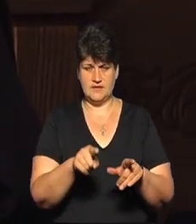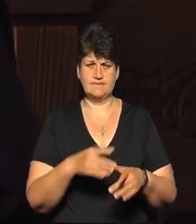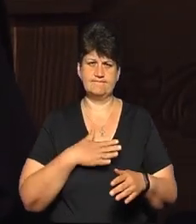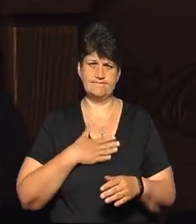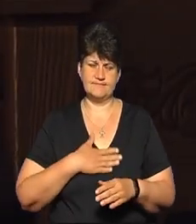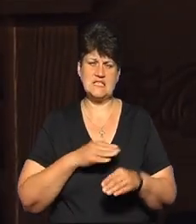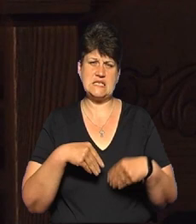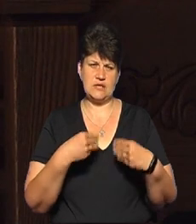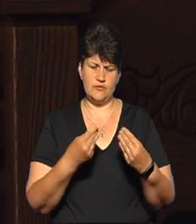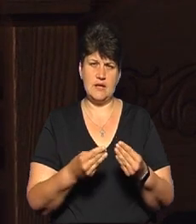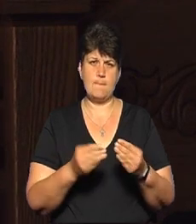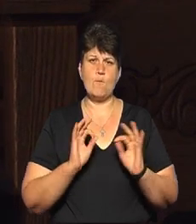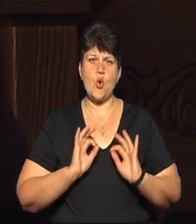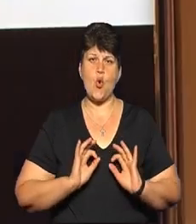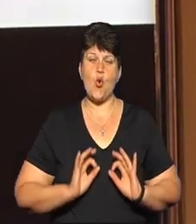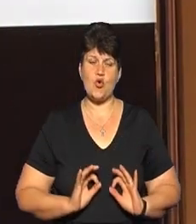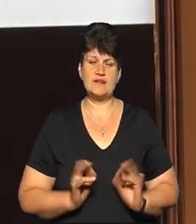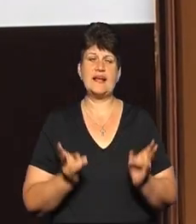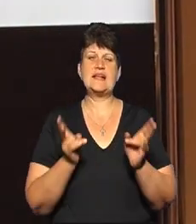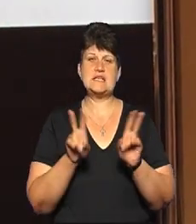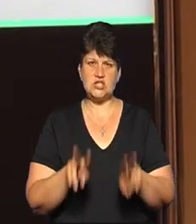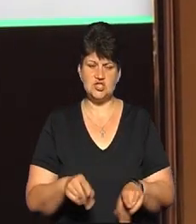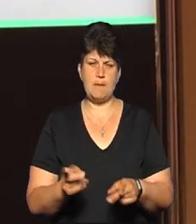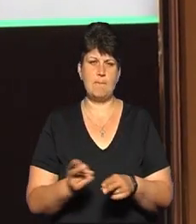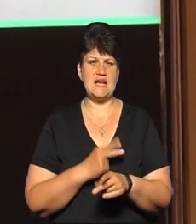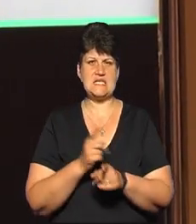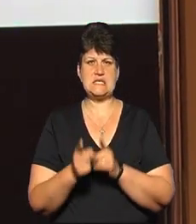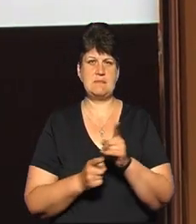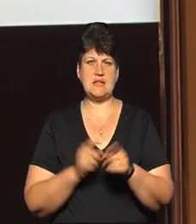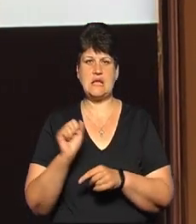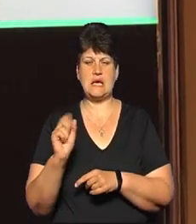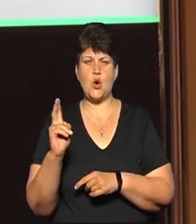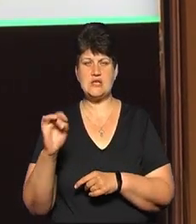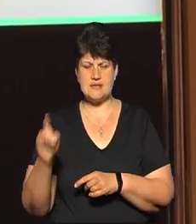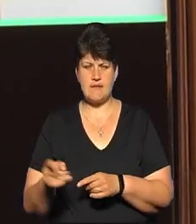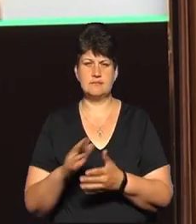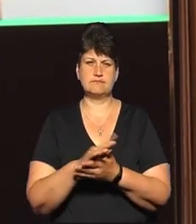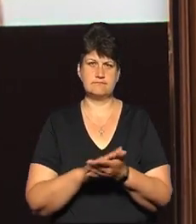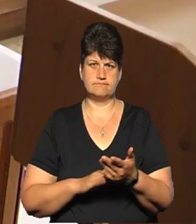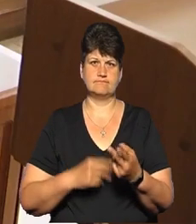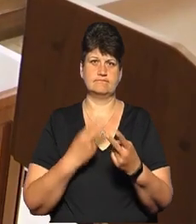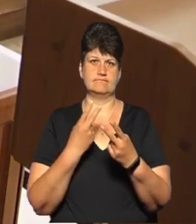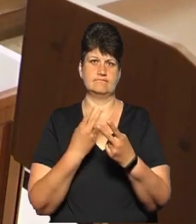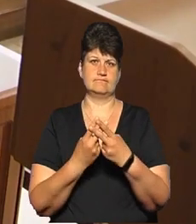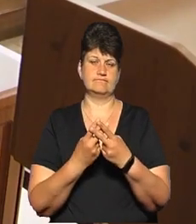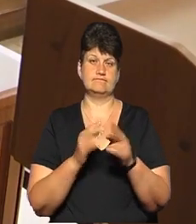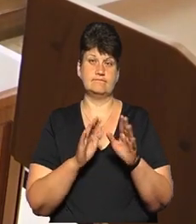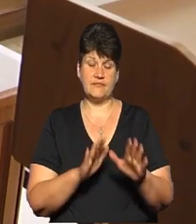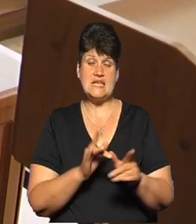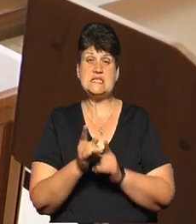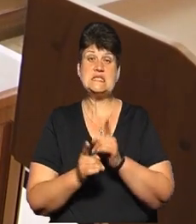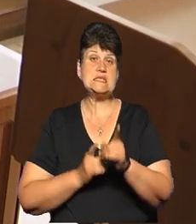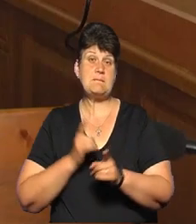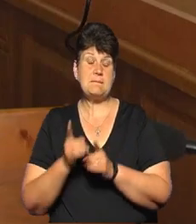клопотання прокурора та залишив запобіжний захід без змін. Андрій Козак і надалі перебуватиме під вартою. Змінити ув'язнення